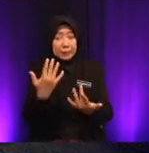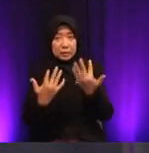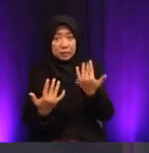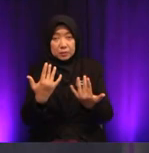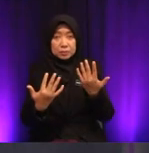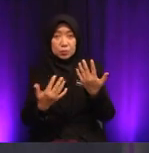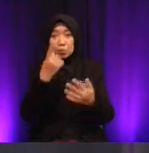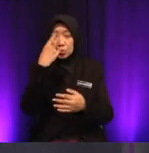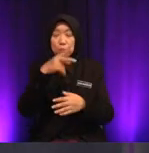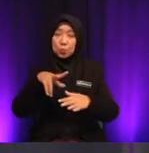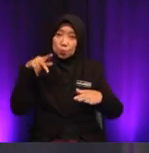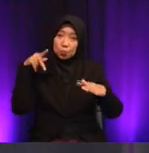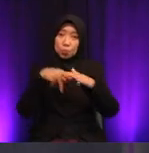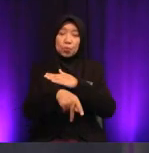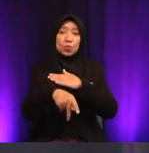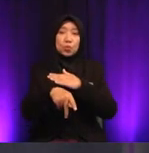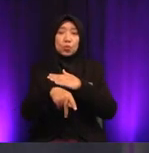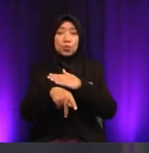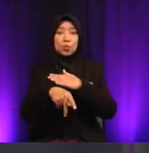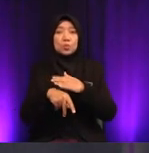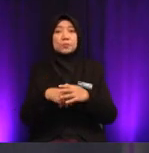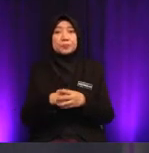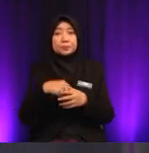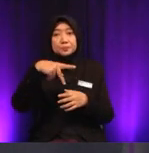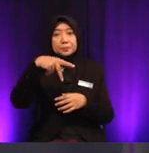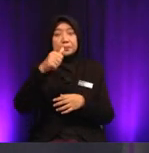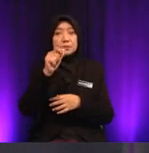membunuh mikroorganisme atau